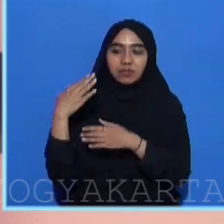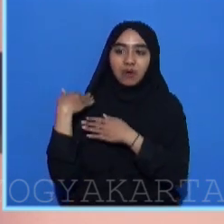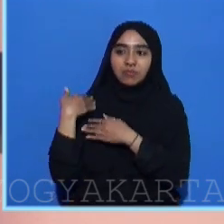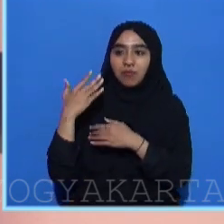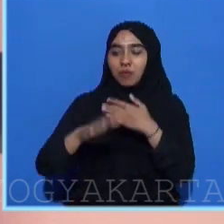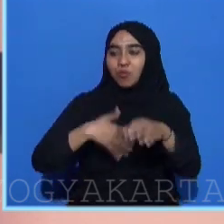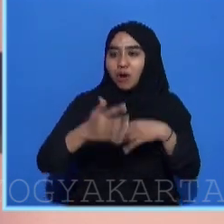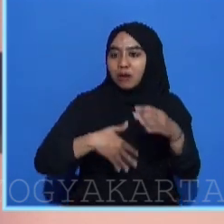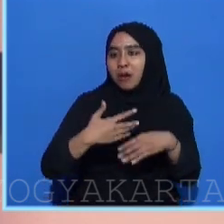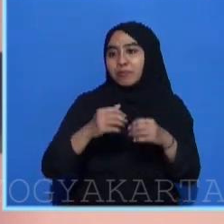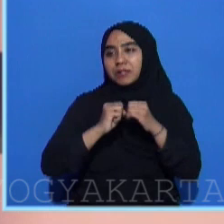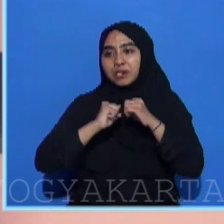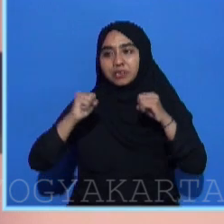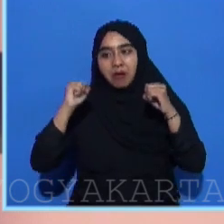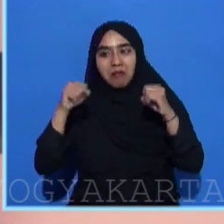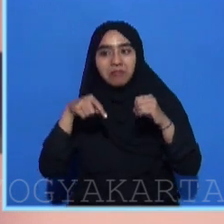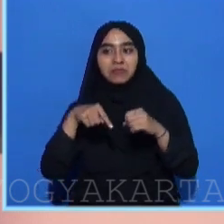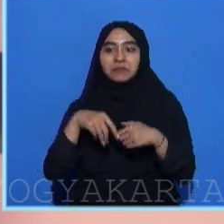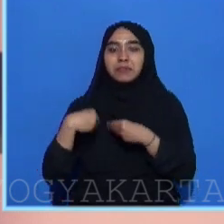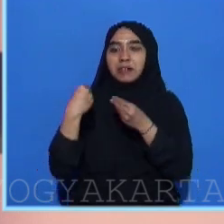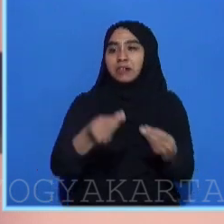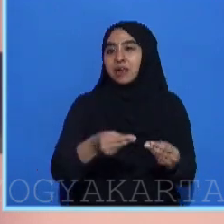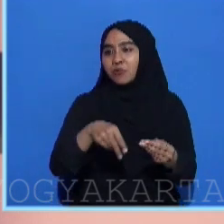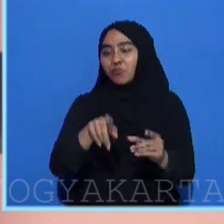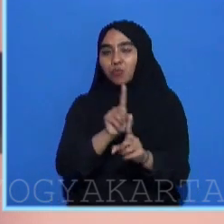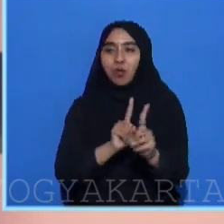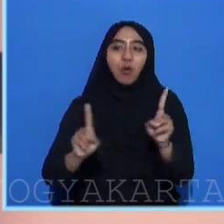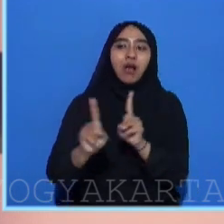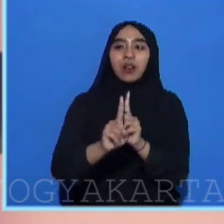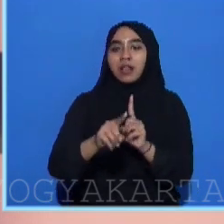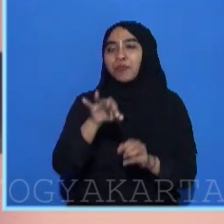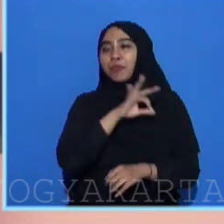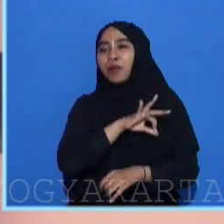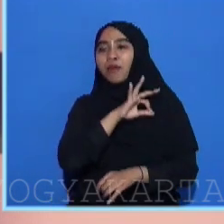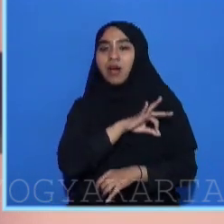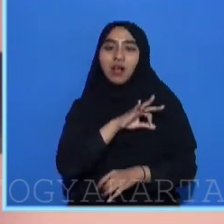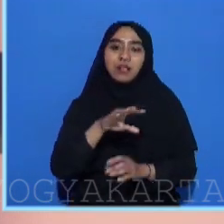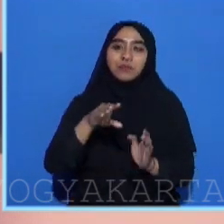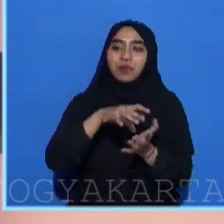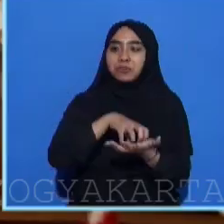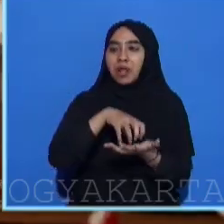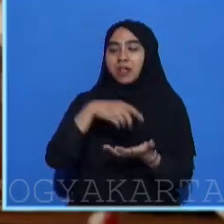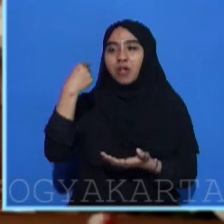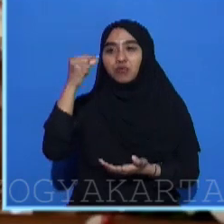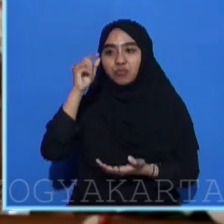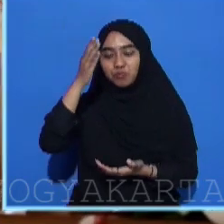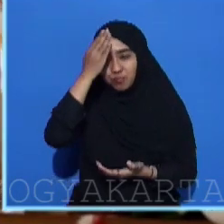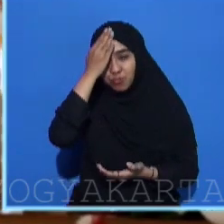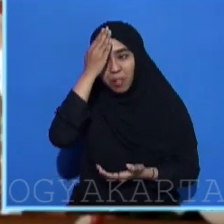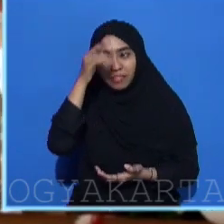Merdeka 2023 kepada perwakilan penerima manfaat di Pendopo parasamya Kantor Bupati Sleman